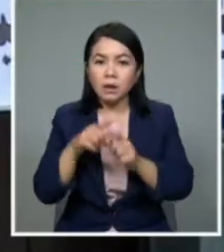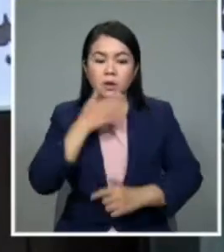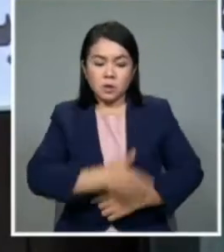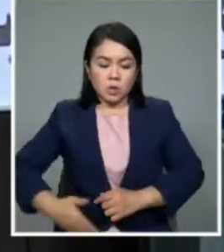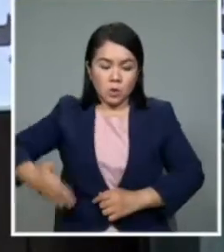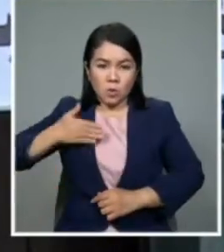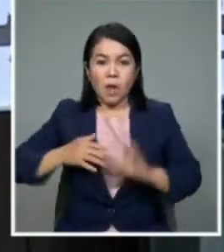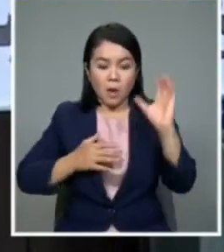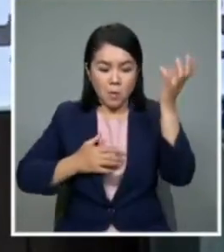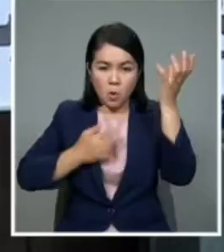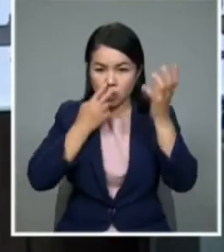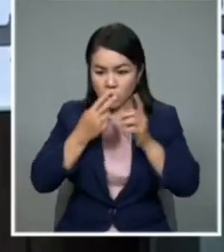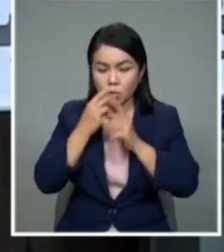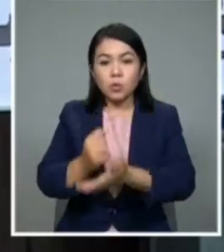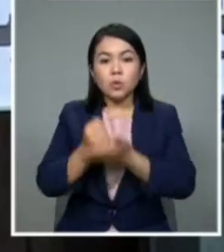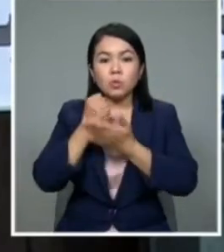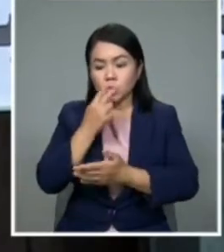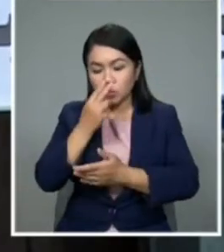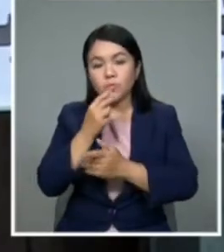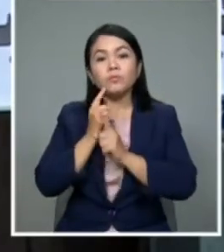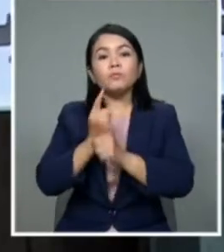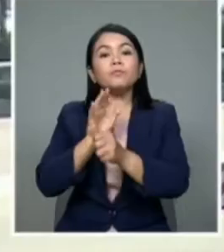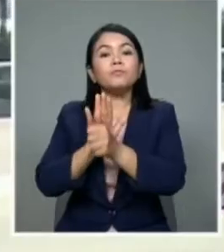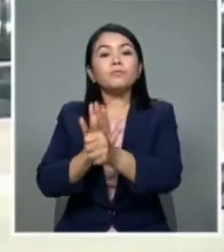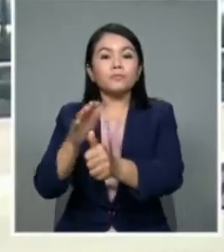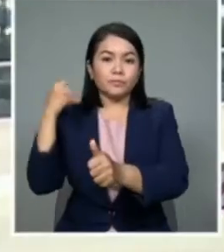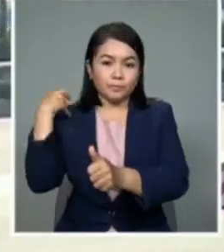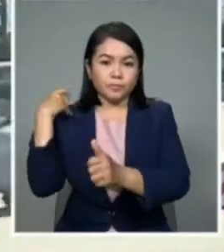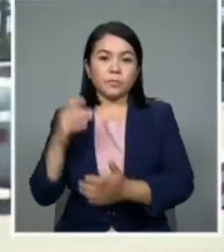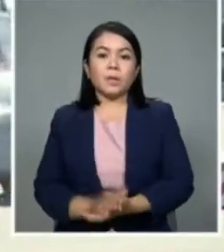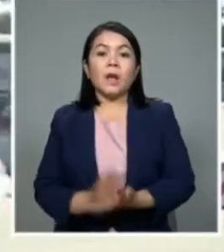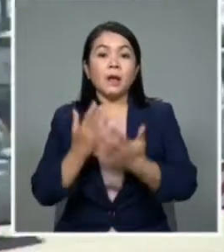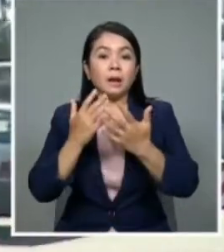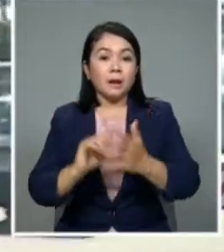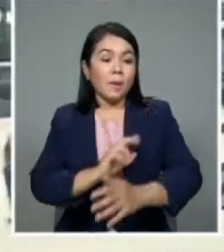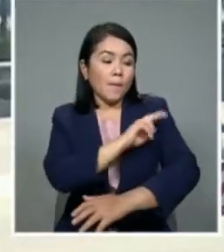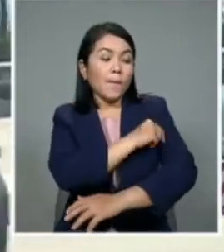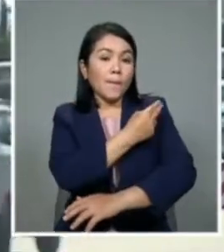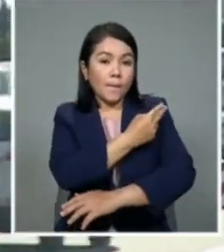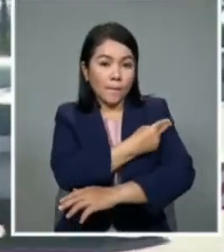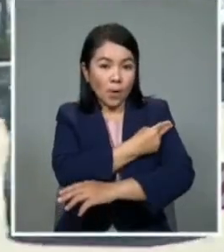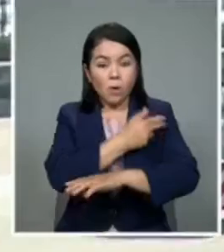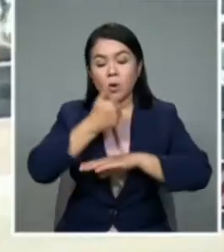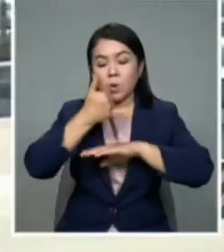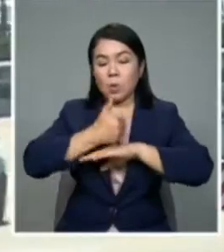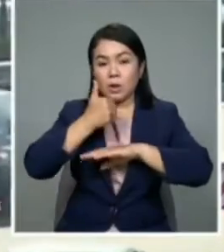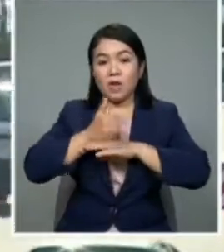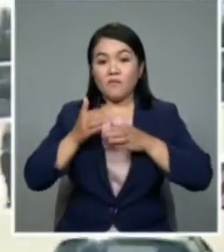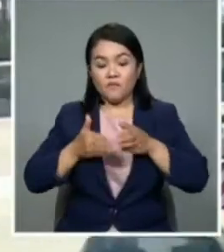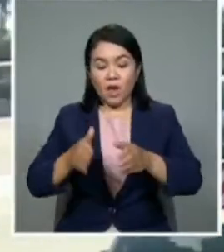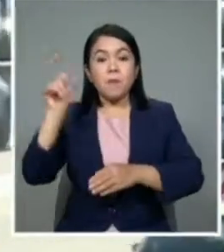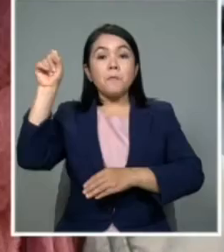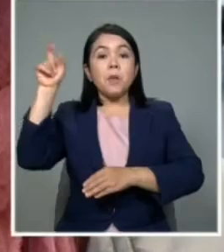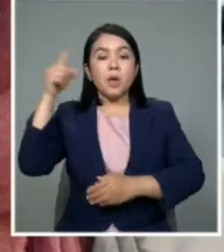ระวังแล้วก็ดูแลผู้ป่วยมากขึ้นไปด้วยนั่นเองนะครับขณะที่นายแพทย์ไมเคิลไรอันครับหัวหน้าฝ่ายสถานการณ์ฉุกเฉินแห่